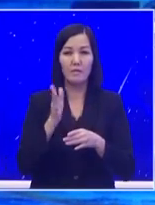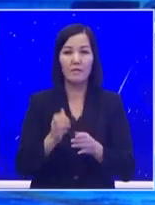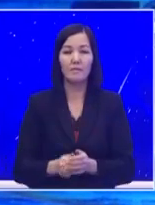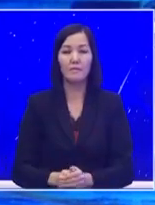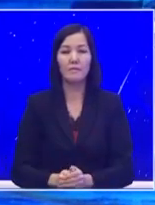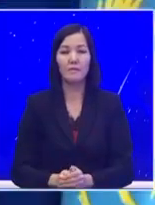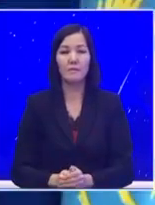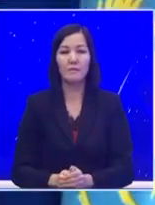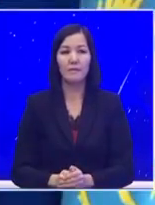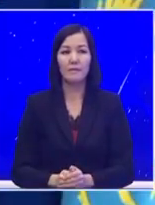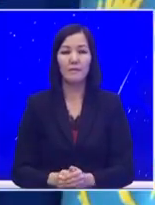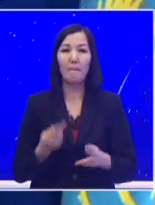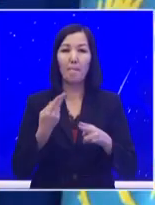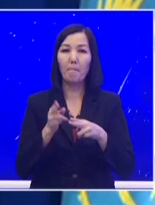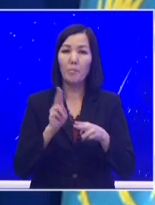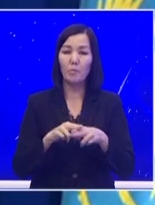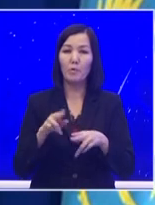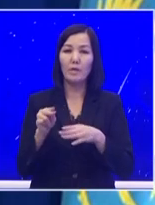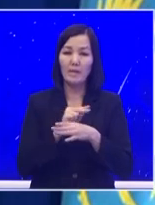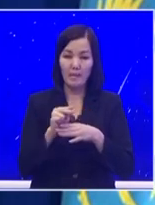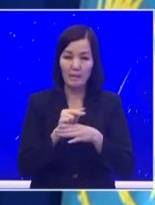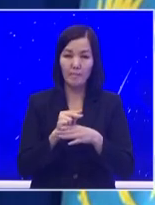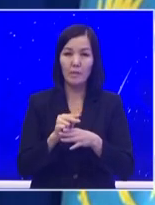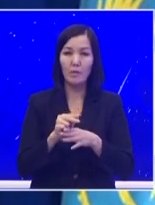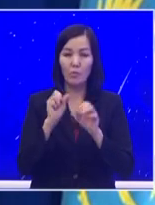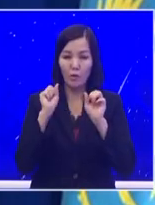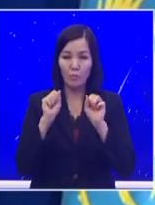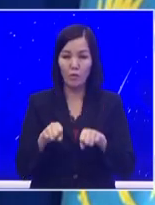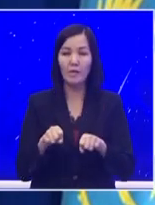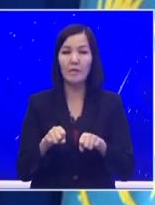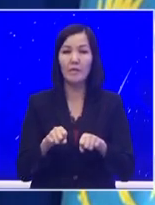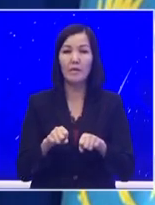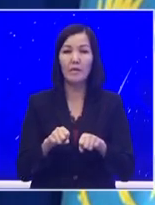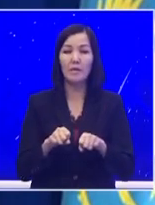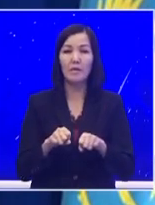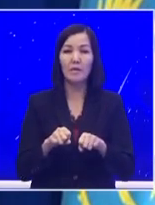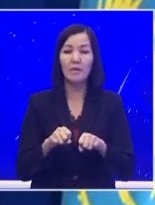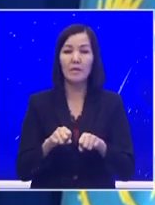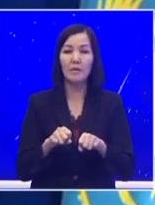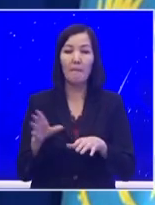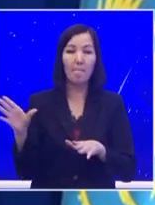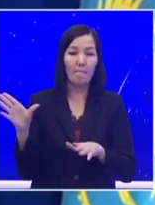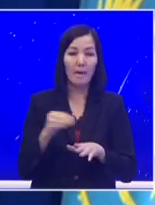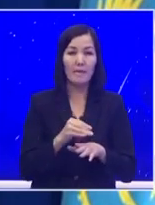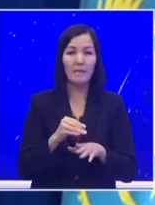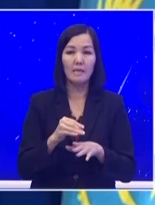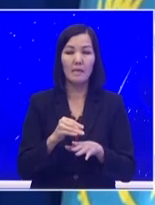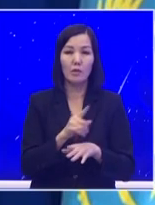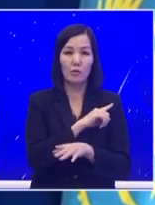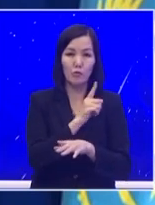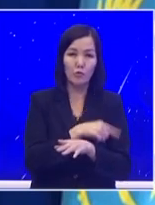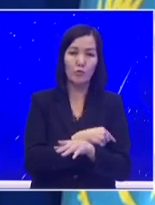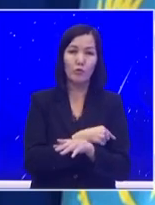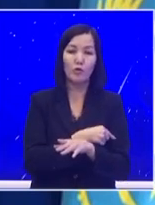шақырады. Бұл емделетін инфекция, емделетін диагноз қоятын, емделетін бүкіл бізде күшіміздер